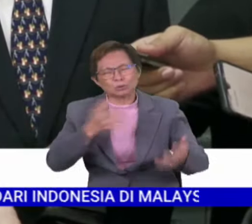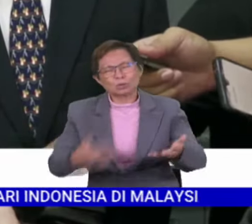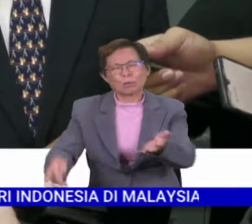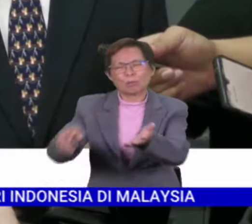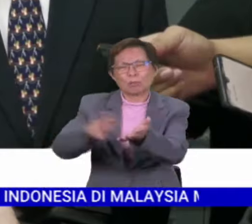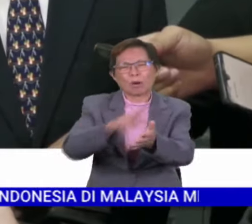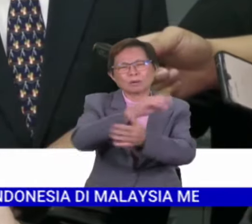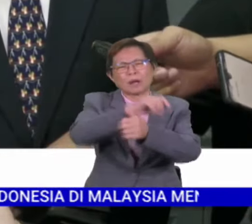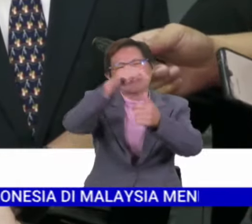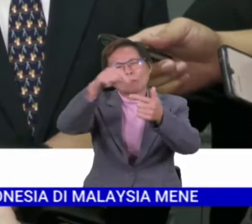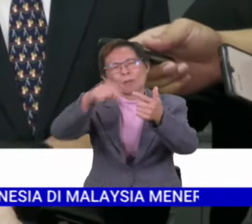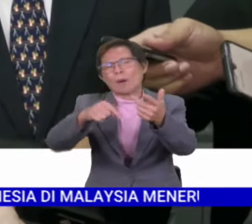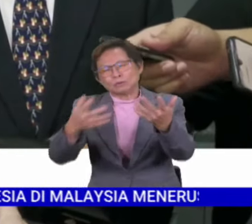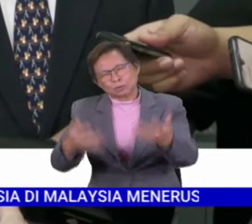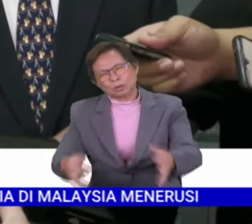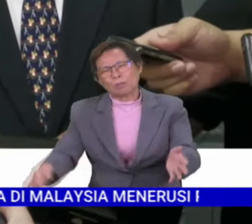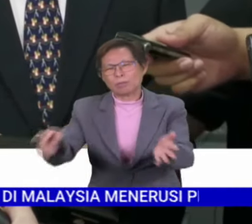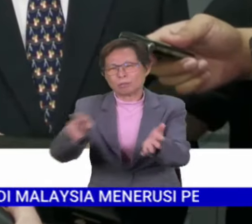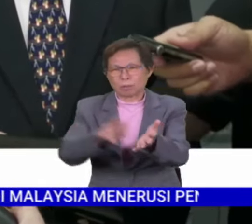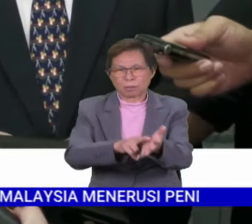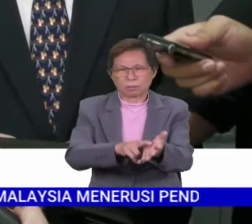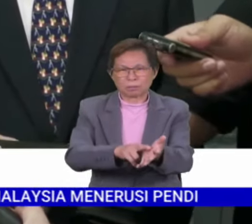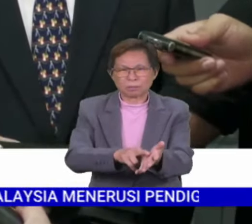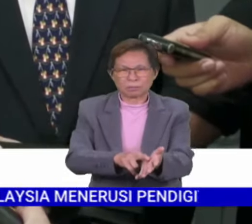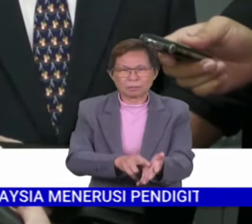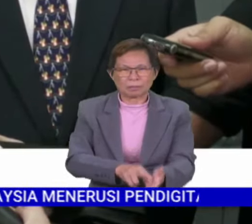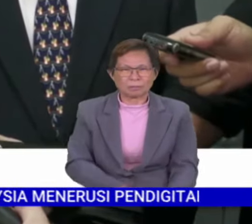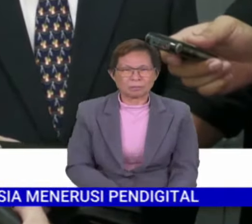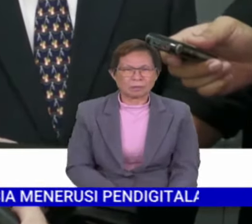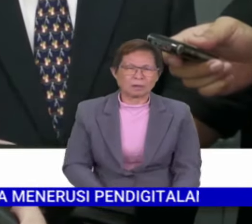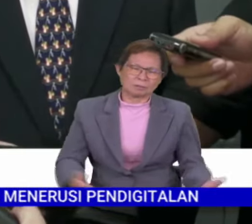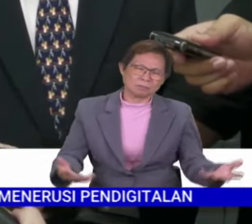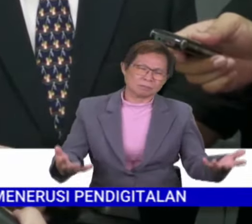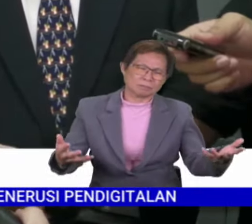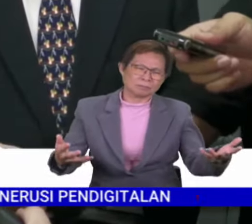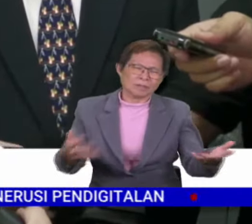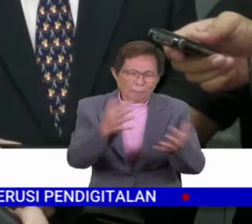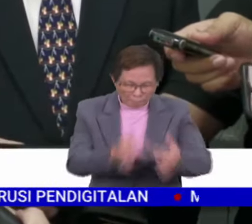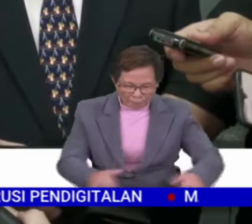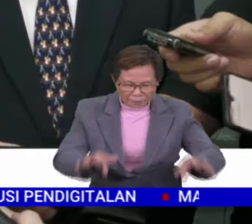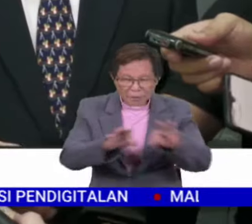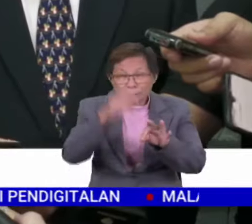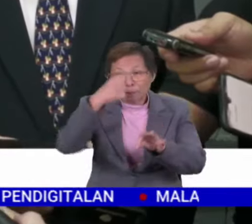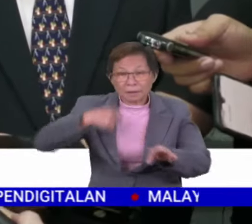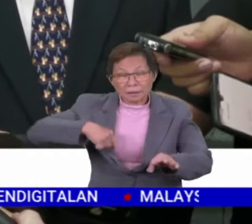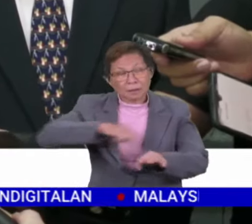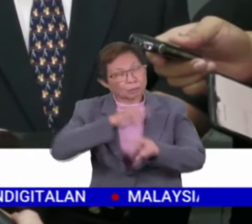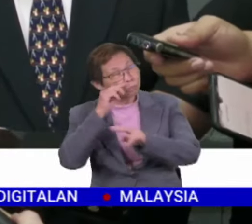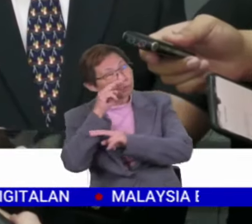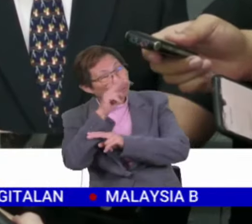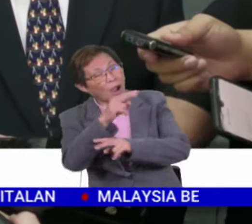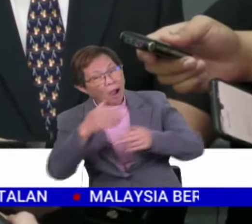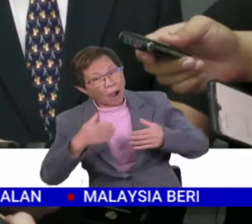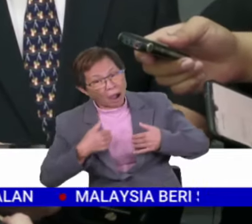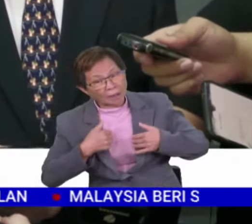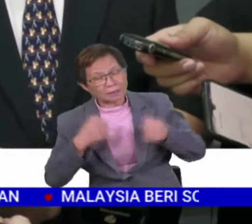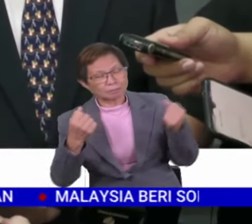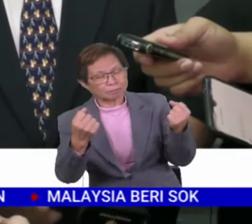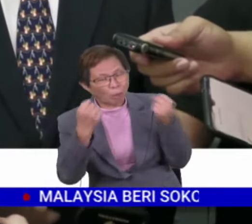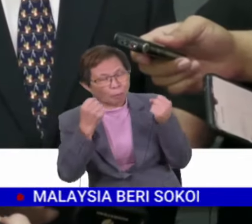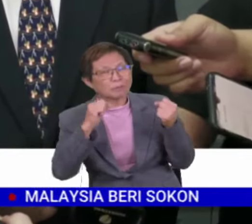dan lain-lain pihak pun dah buat kenyataan. Saya ingat itu penting, bukannya dari segi apa. Yang penting bagi kita untuk melihat supaya ada